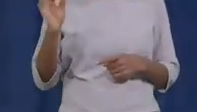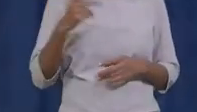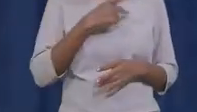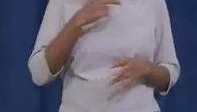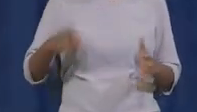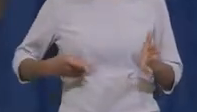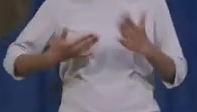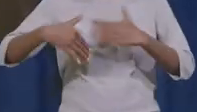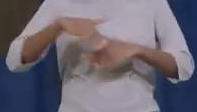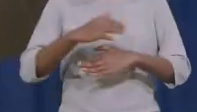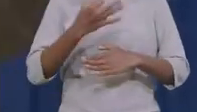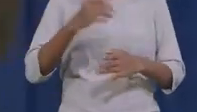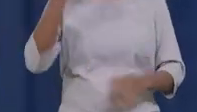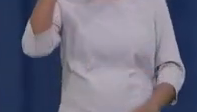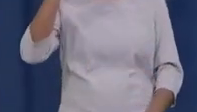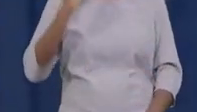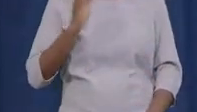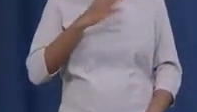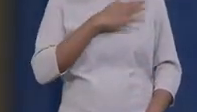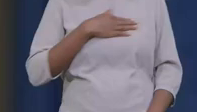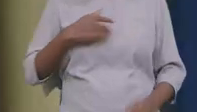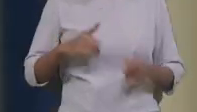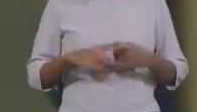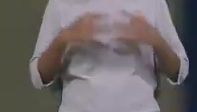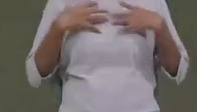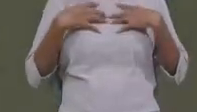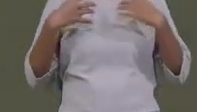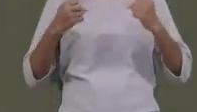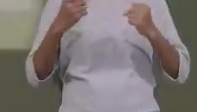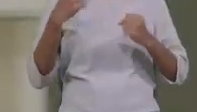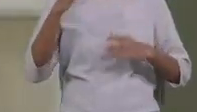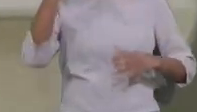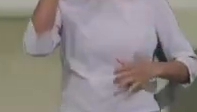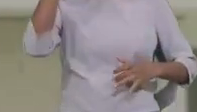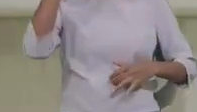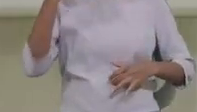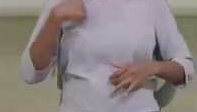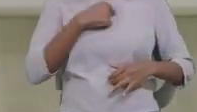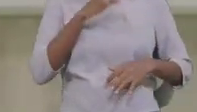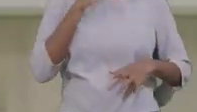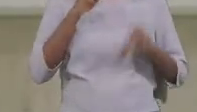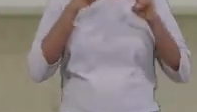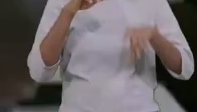prêcher le royaume de Dieu et guérir les malades.